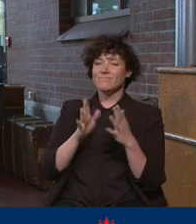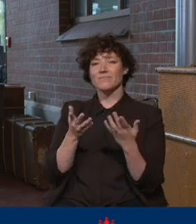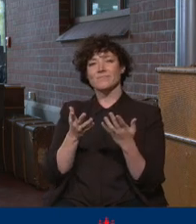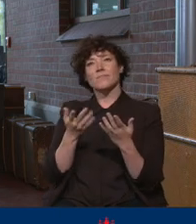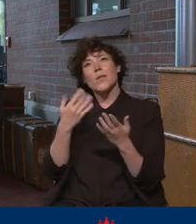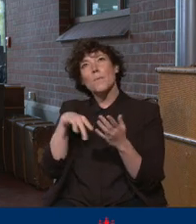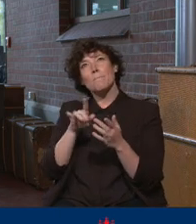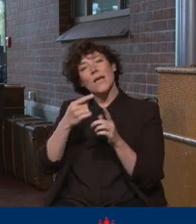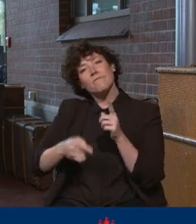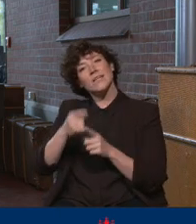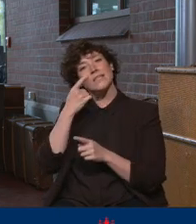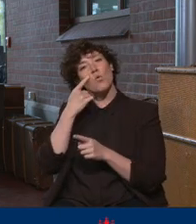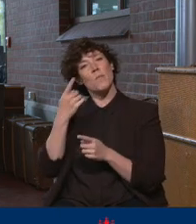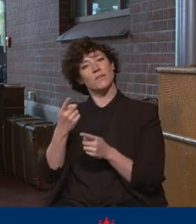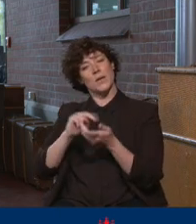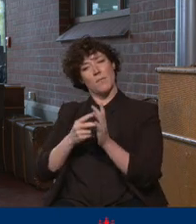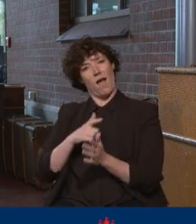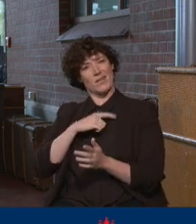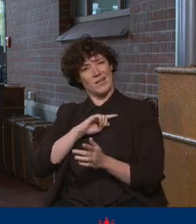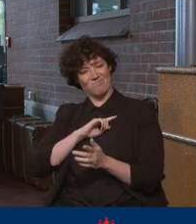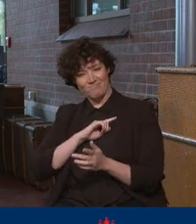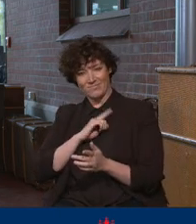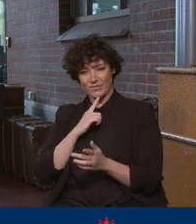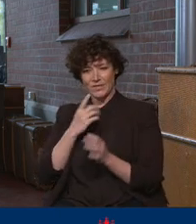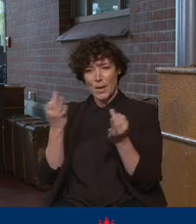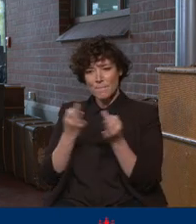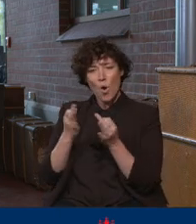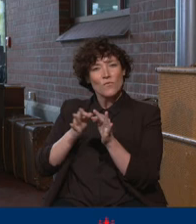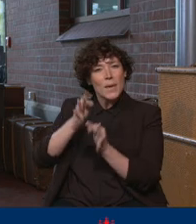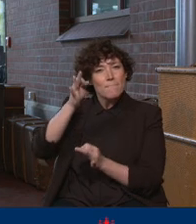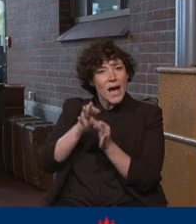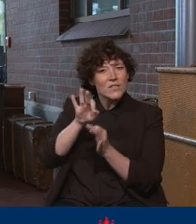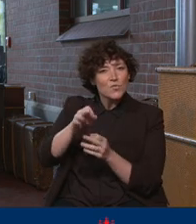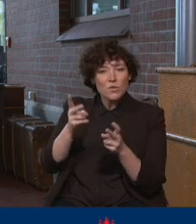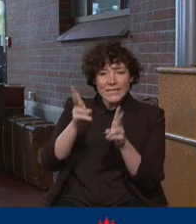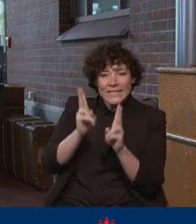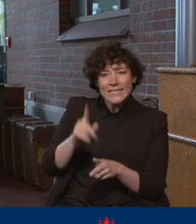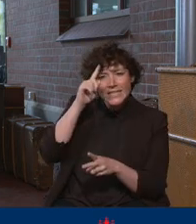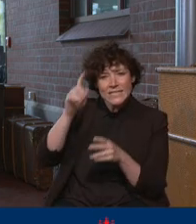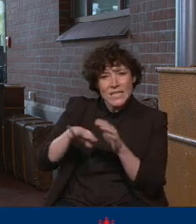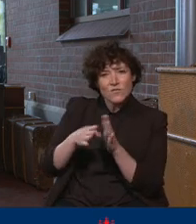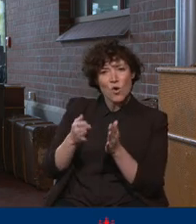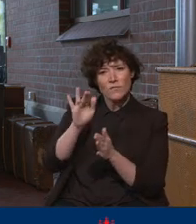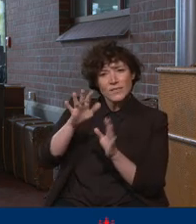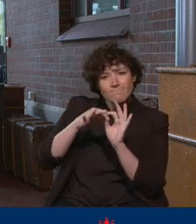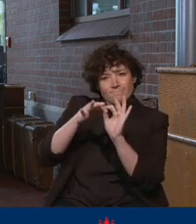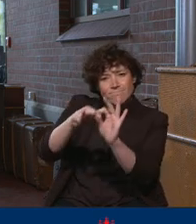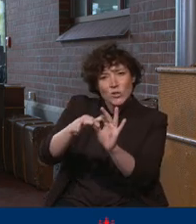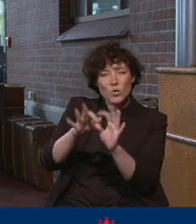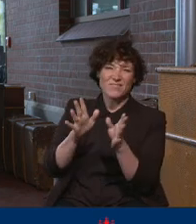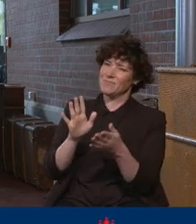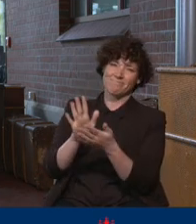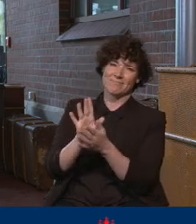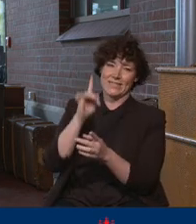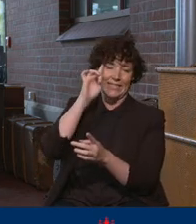als planer hier und da so eine art maß kette an dem wir das messen was da richtig und sinnvoll ist und möglicherweise auch nicht sinnvoll ist